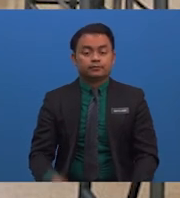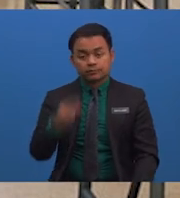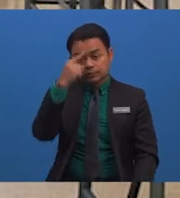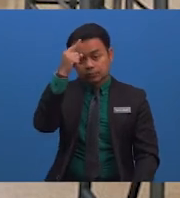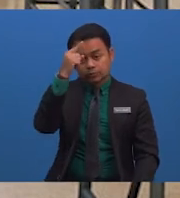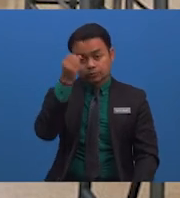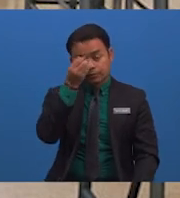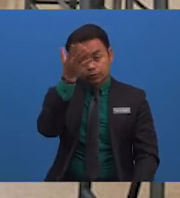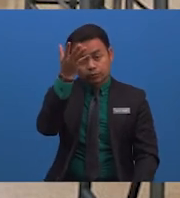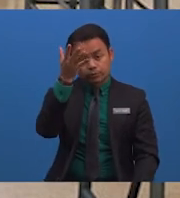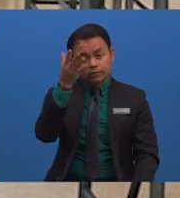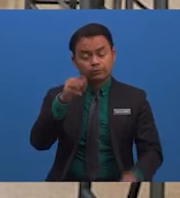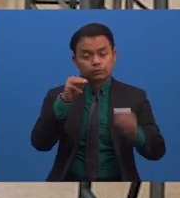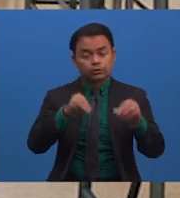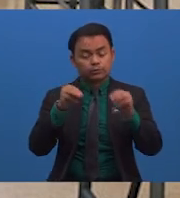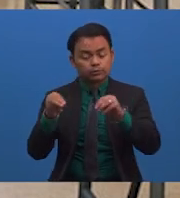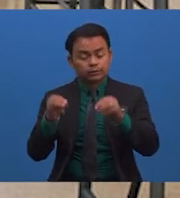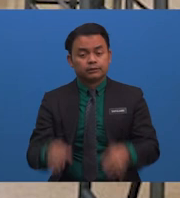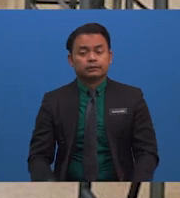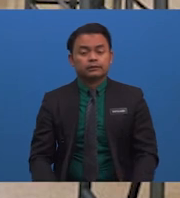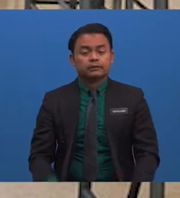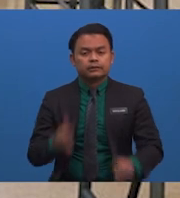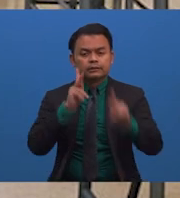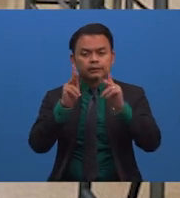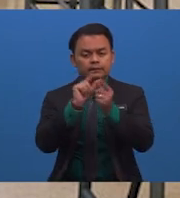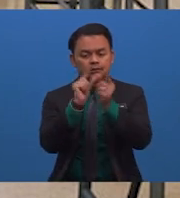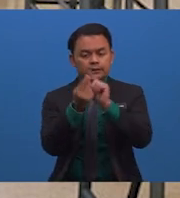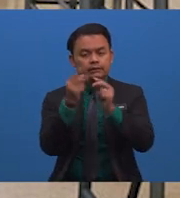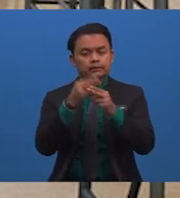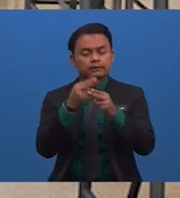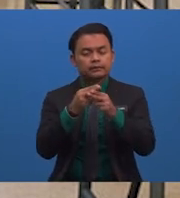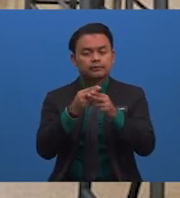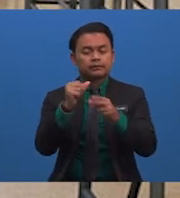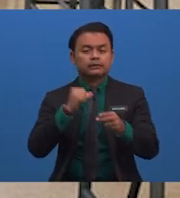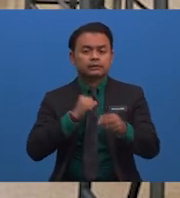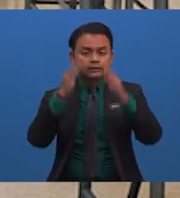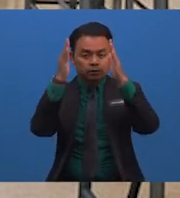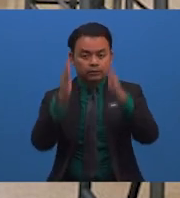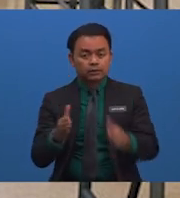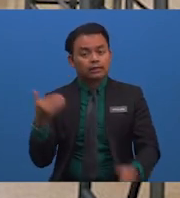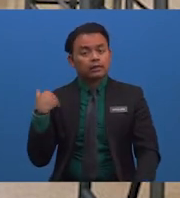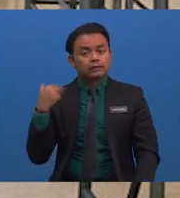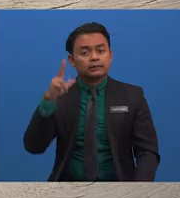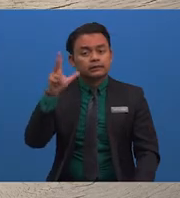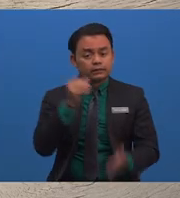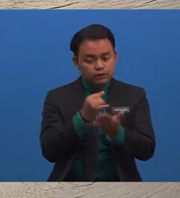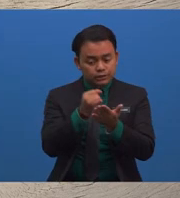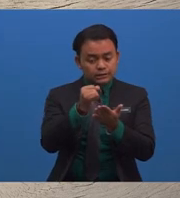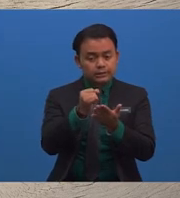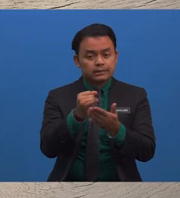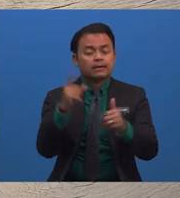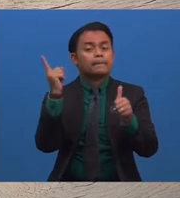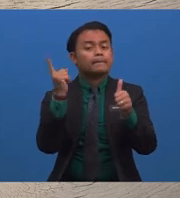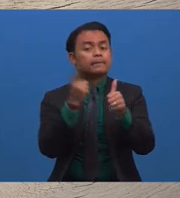Untuk pengetahuan murid-murid, kata ganti nama diri orang ada tiga jenis, iaitu